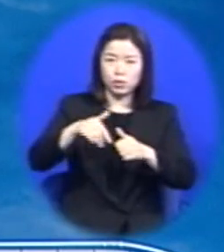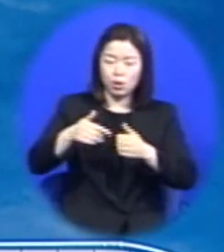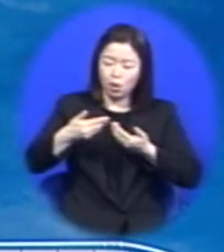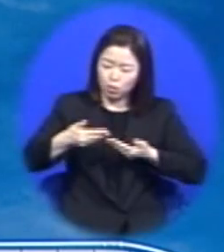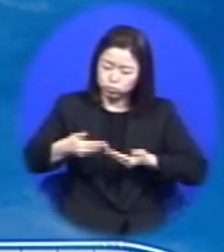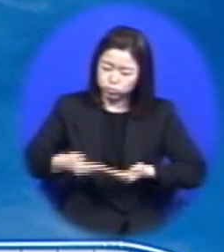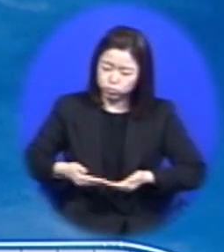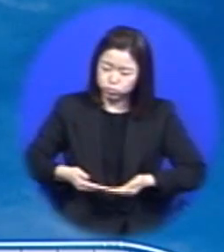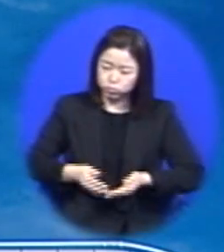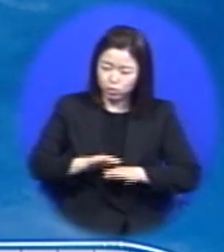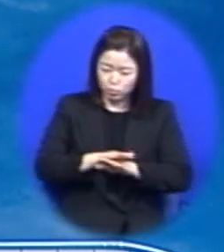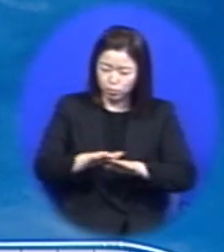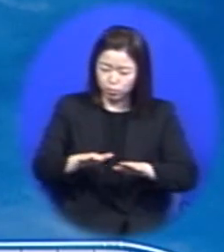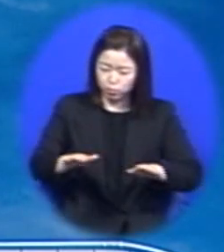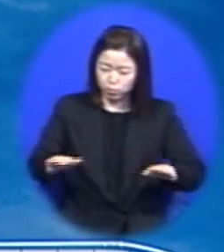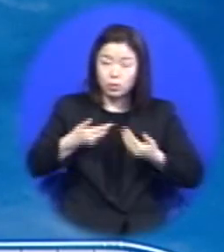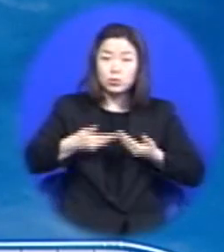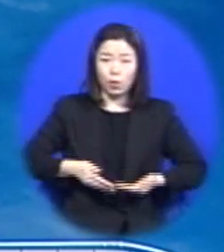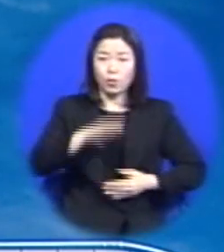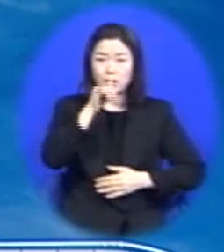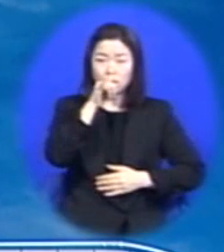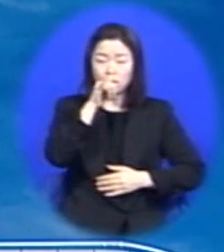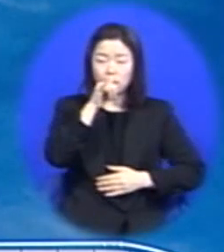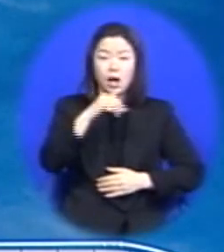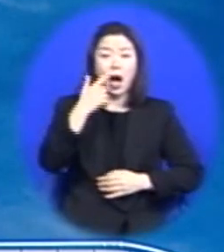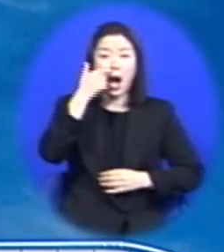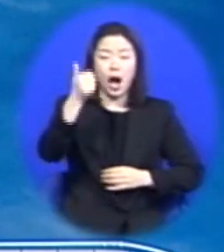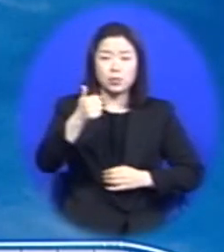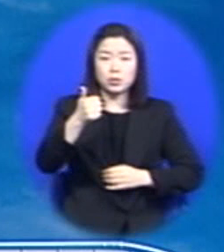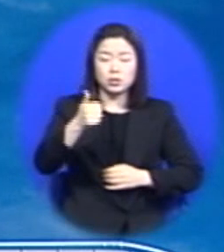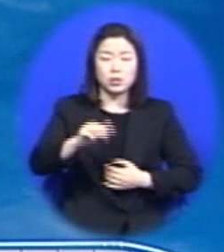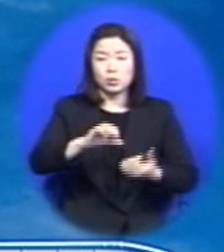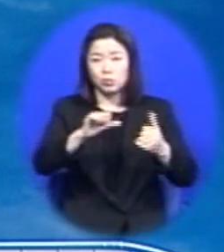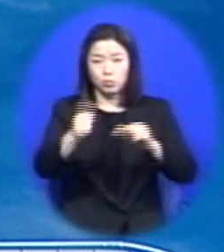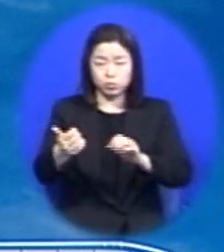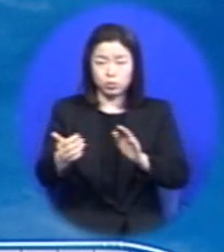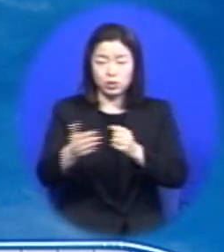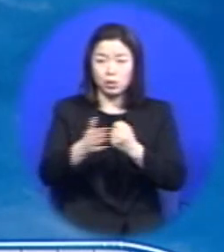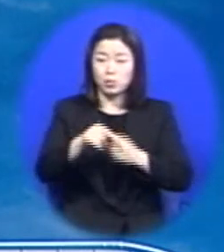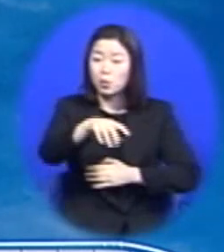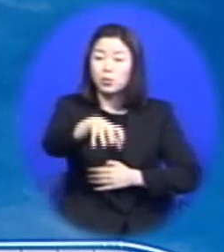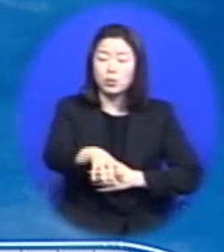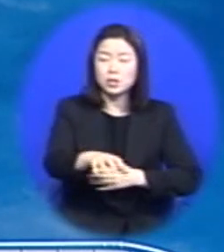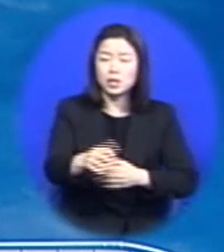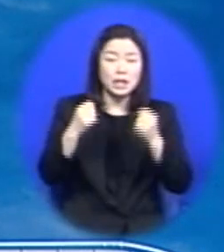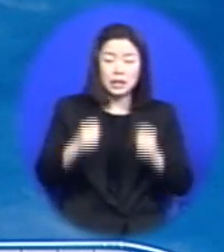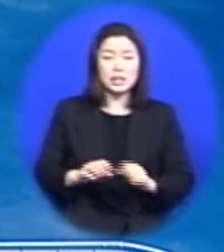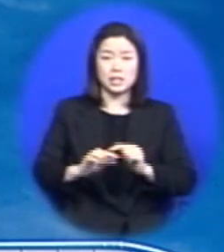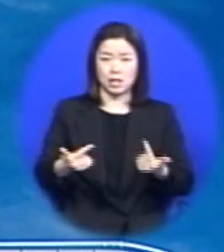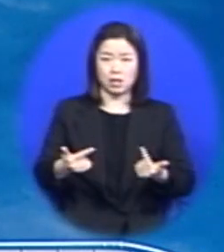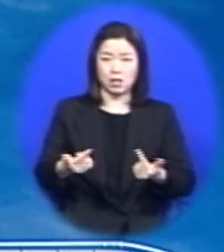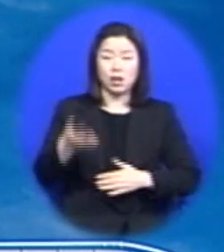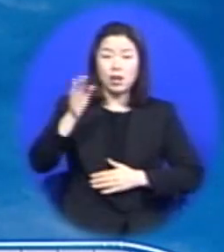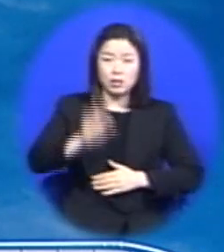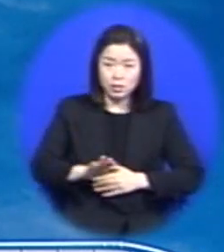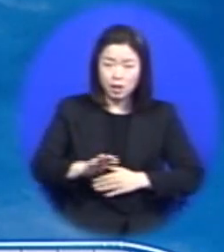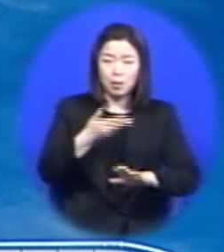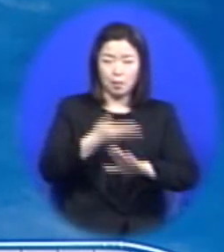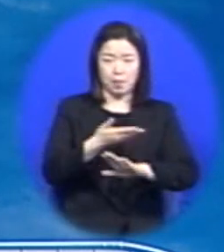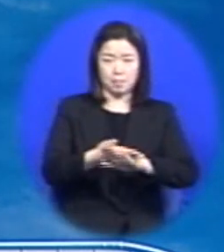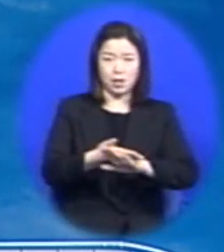분위기입니다. 아버지가 주인공인데 아버님은 계시지 않아요. 아버님 생신 잔치는 어때요?